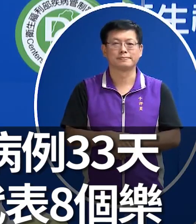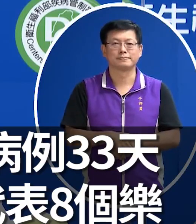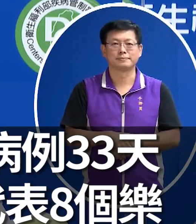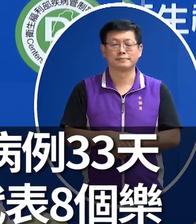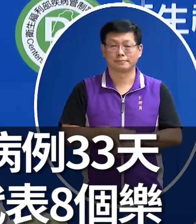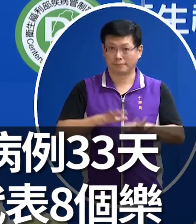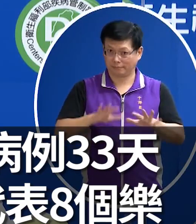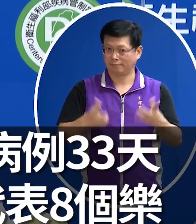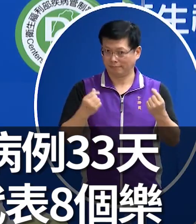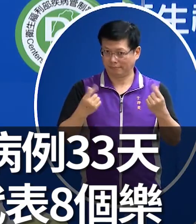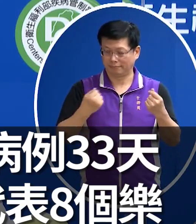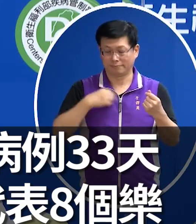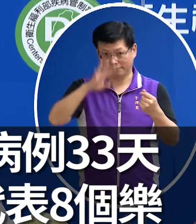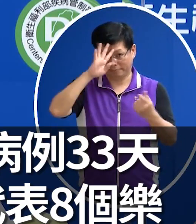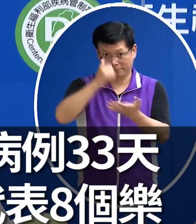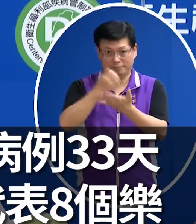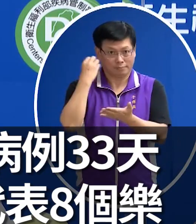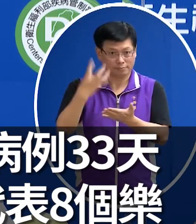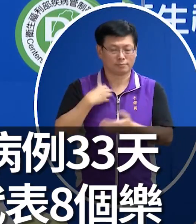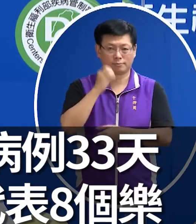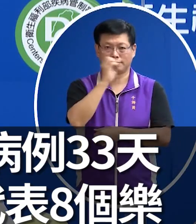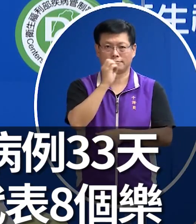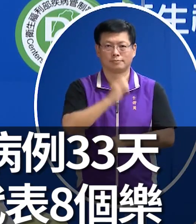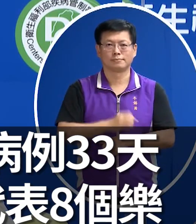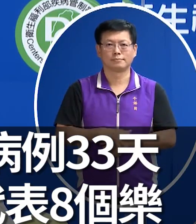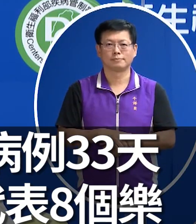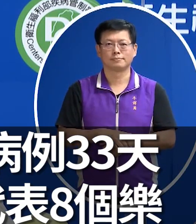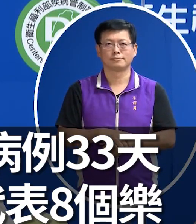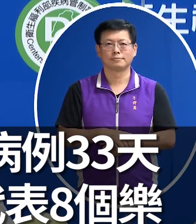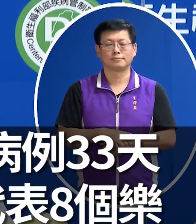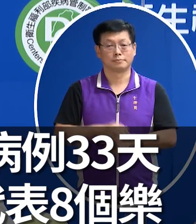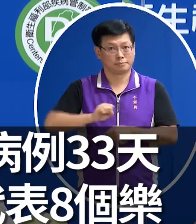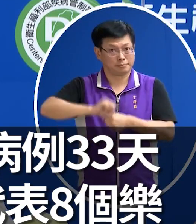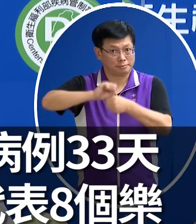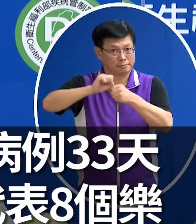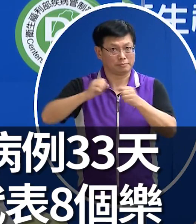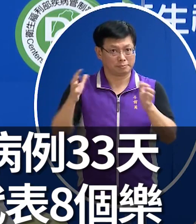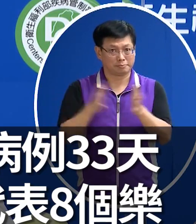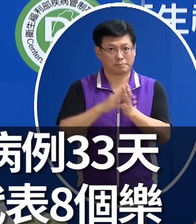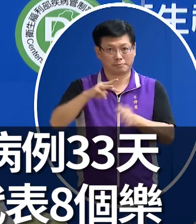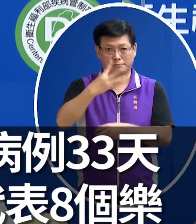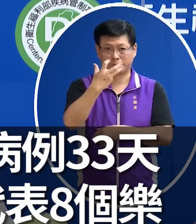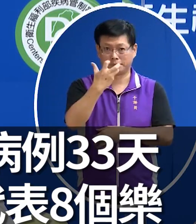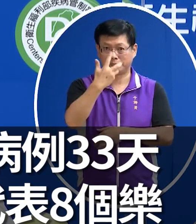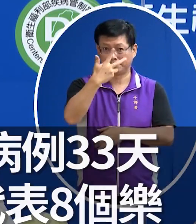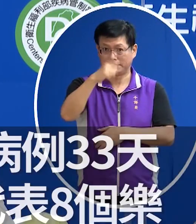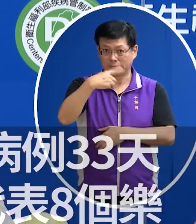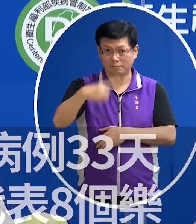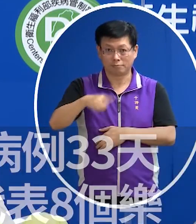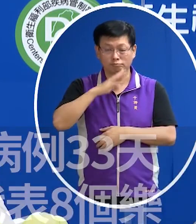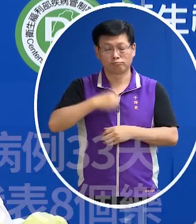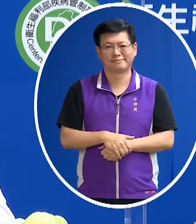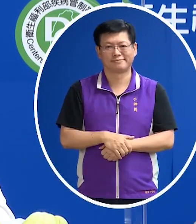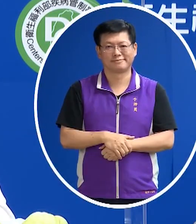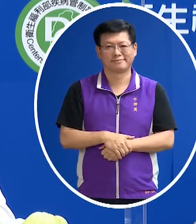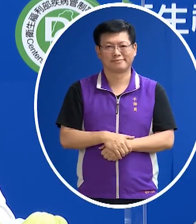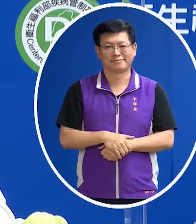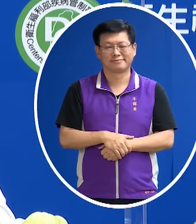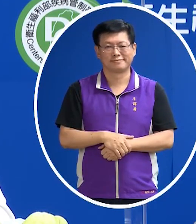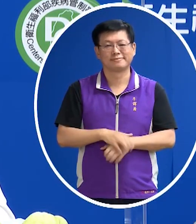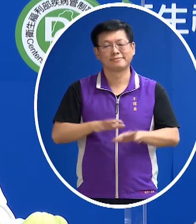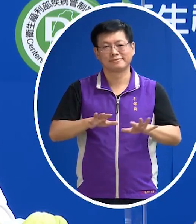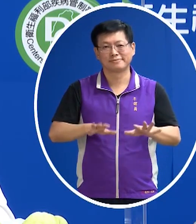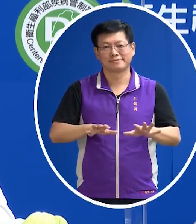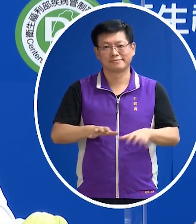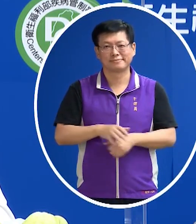那我们今天仍然是没有新增的病例，那累计387人解除隔离。那今